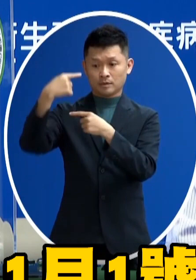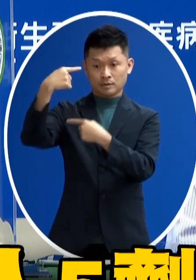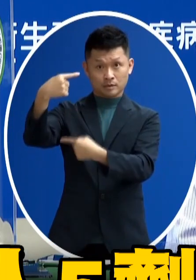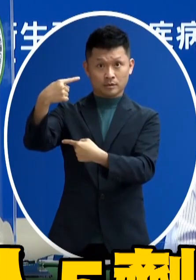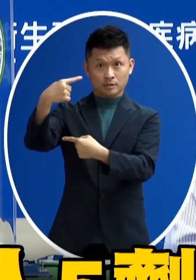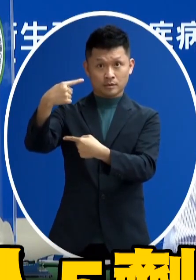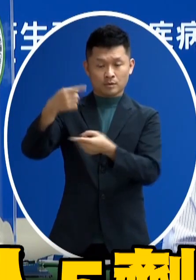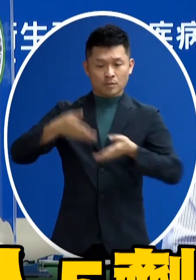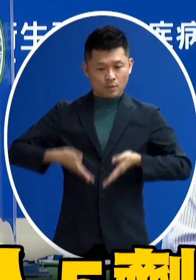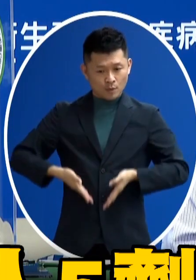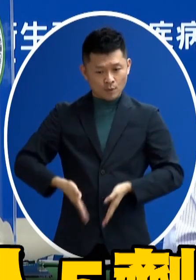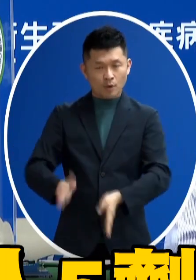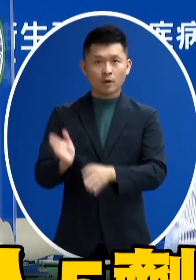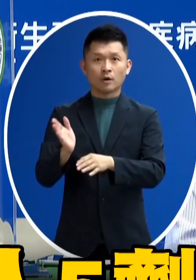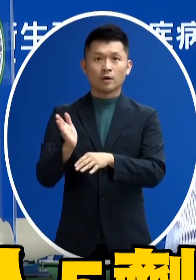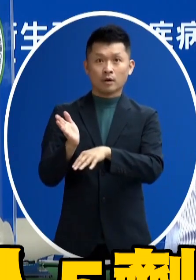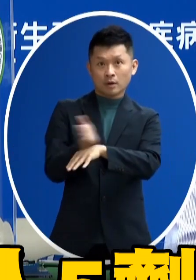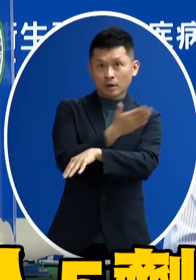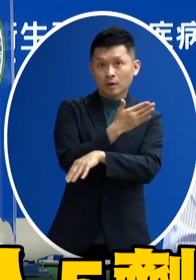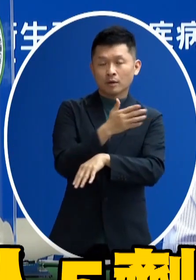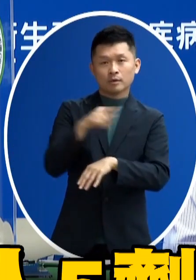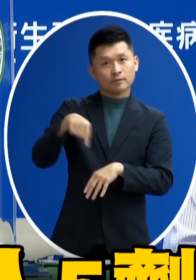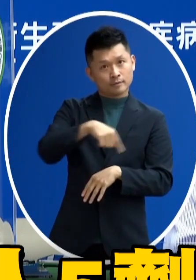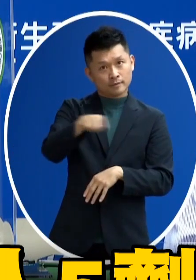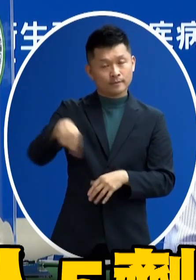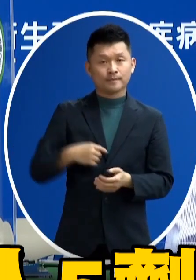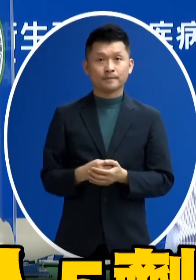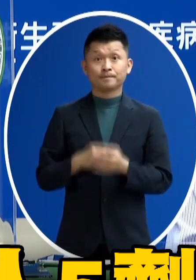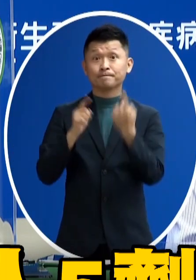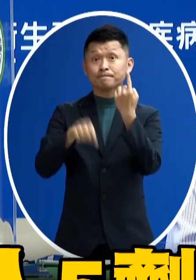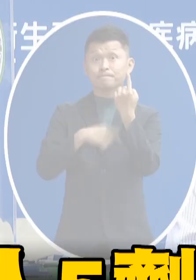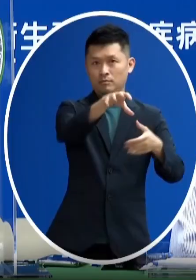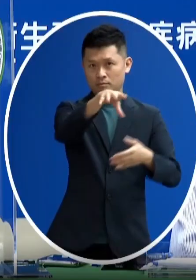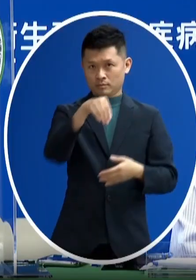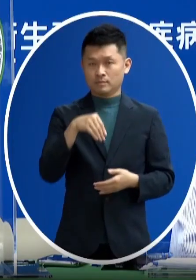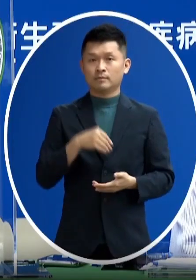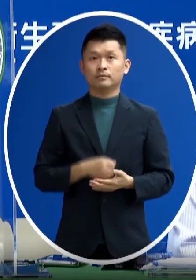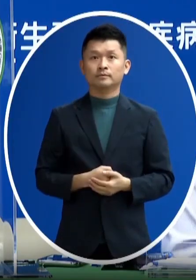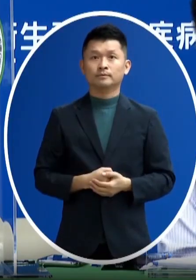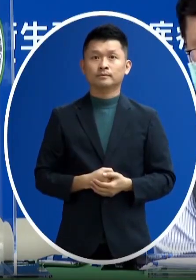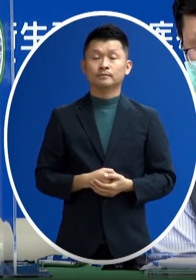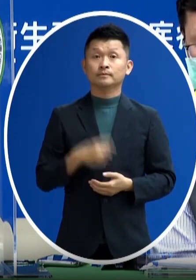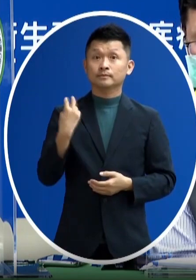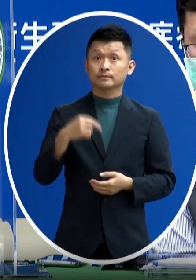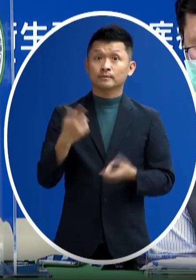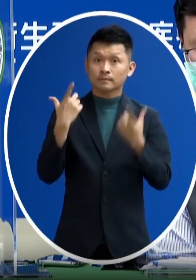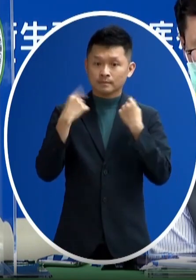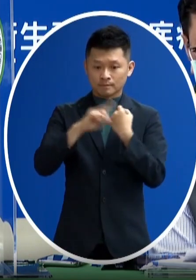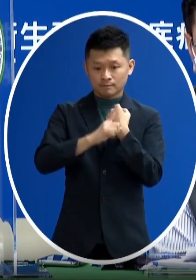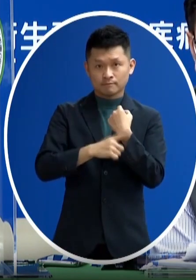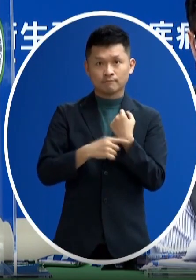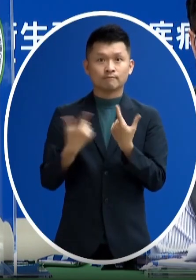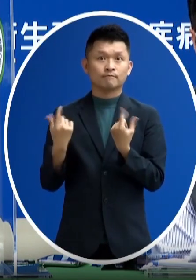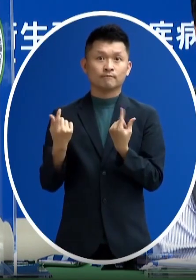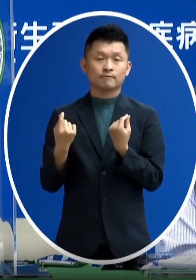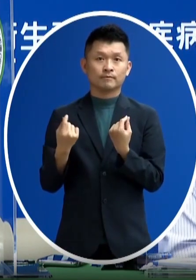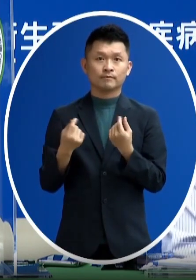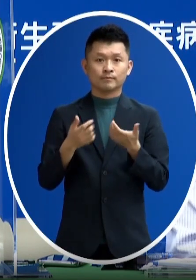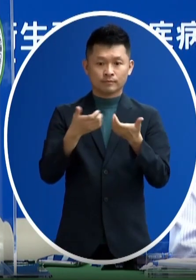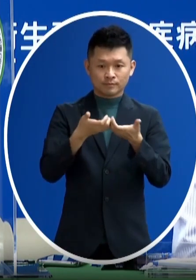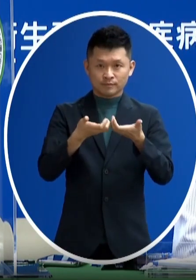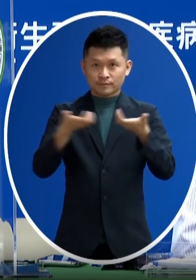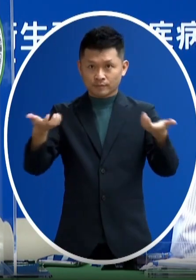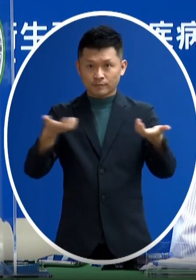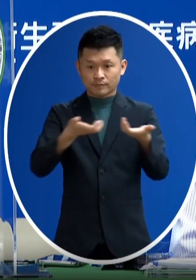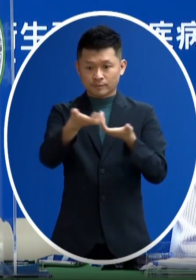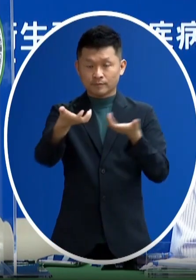2016年1月1号以后出生者，那每人5剂。仍然采用原来的方式，还是需要分流